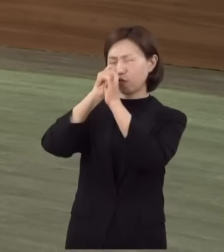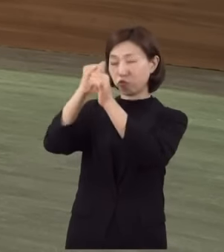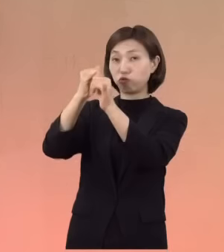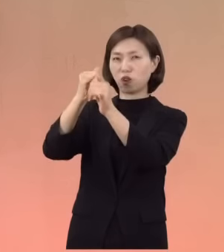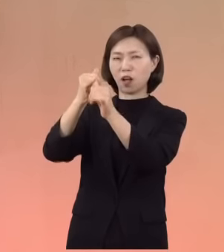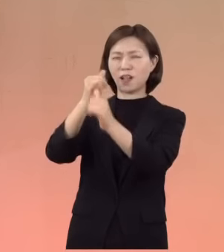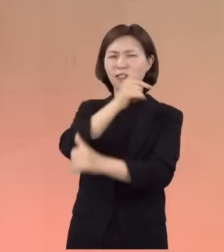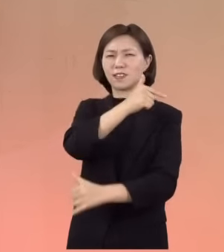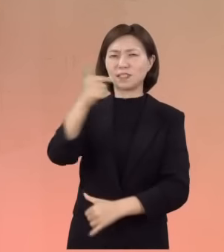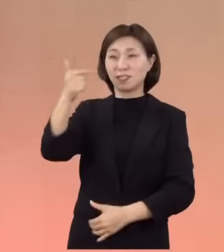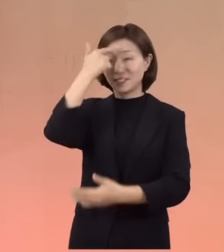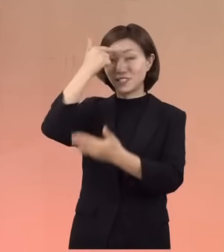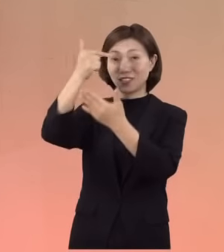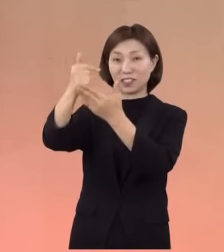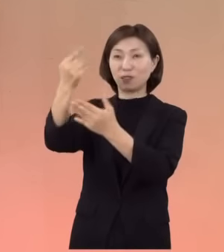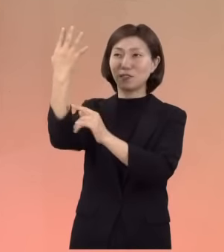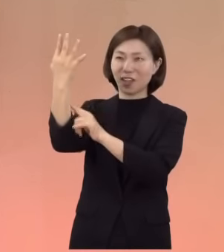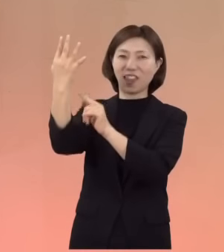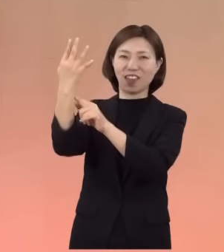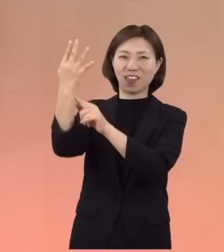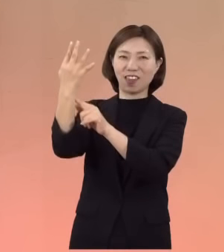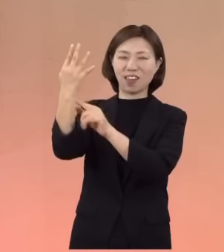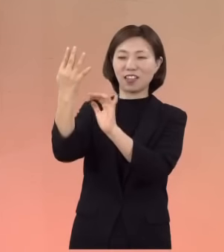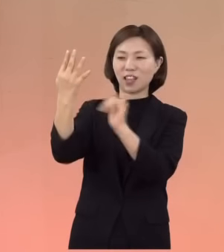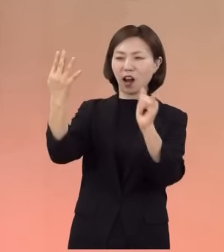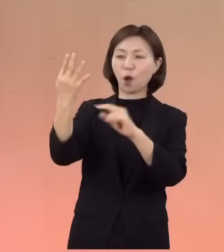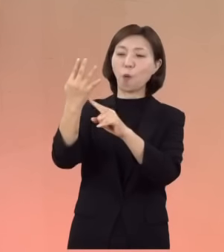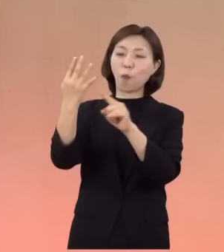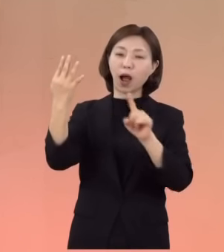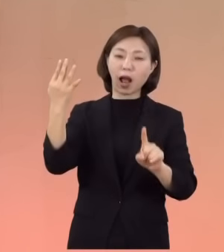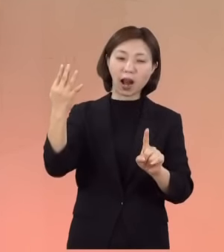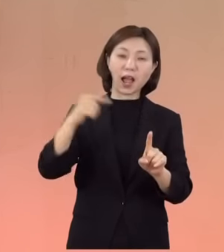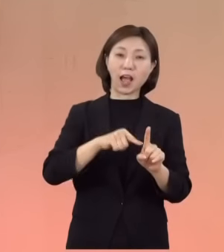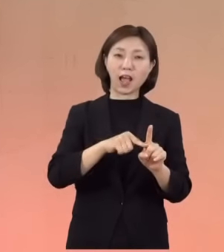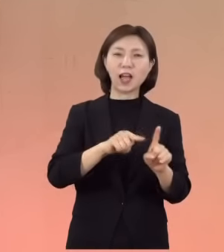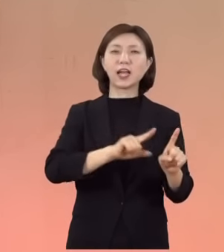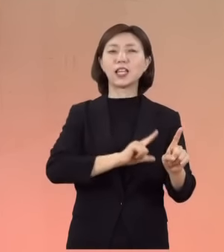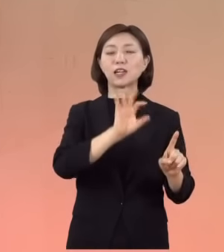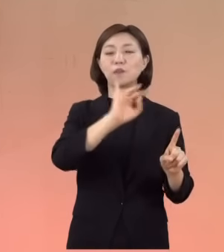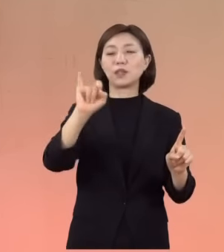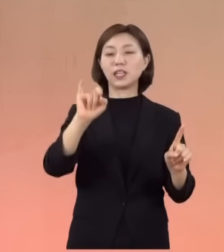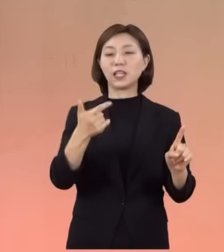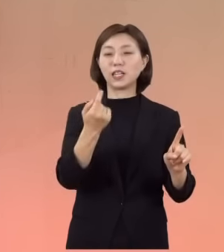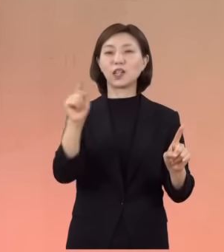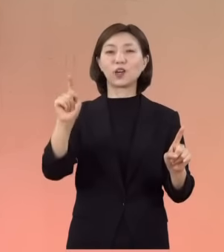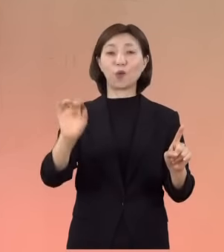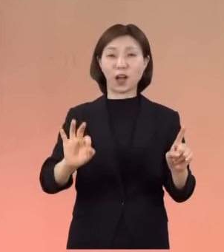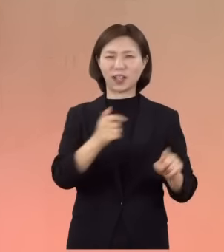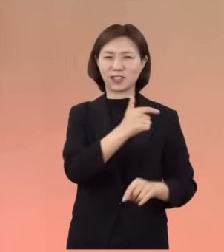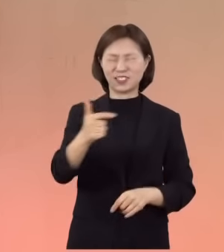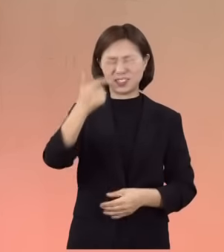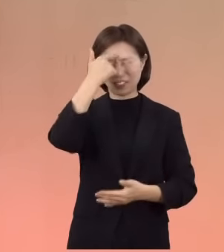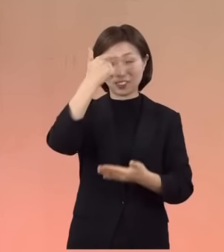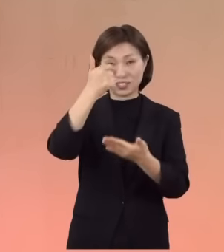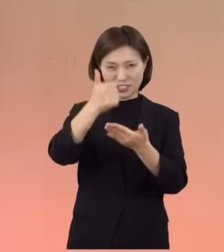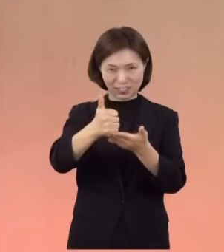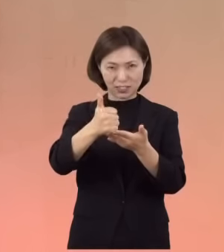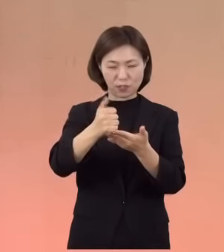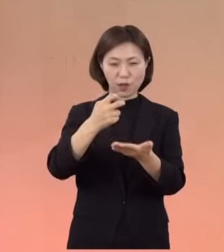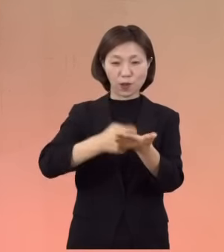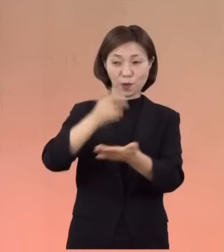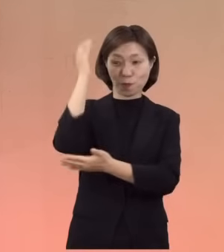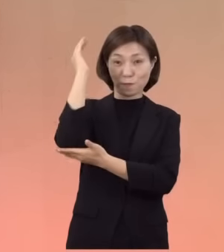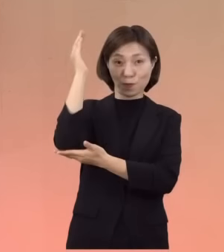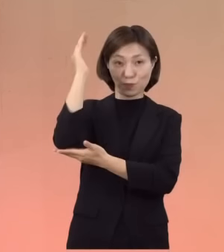손꼽히는 인광 대사의 법문을 여러분들에게 들려 드리겠습니다 그니까 여러분들